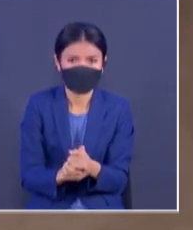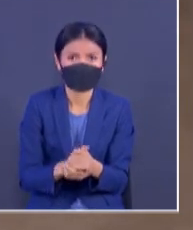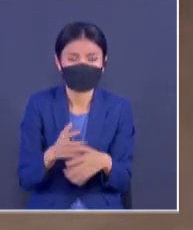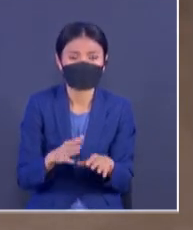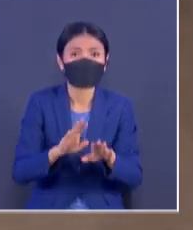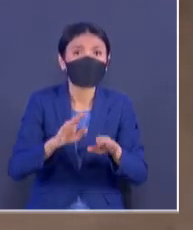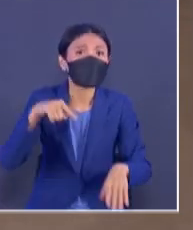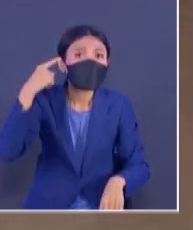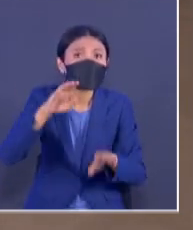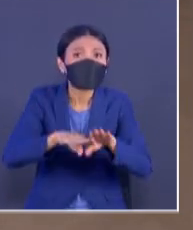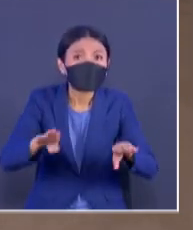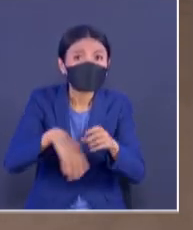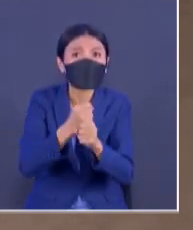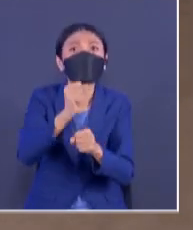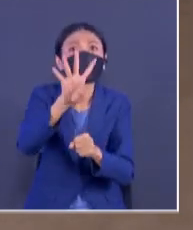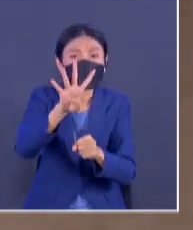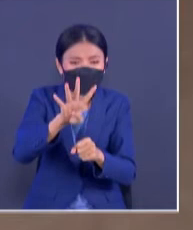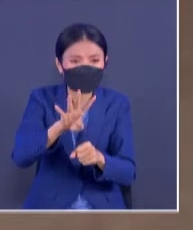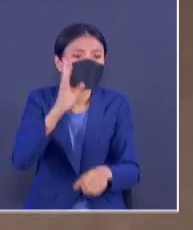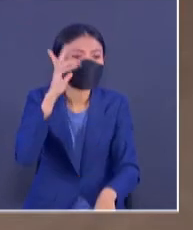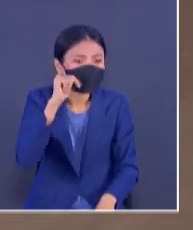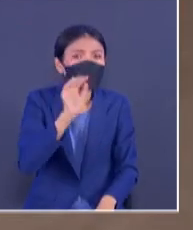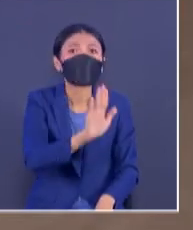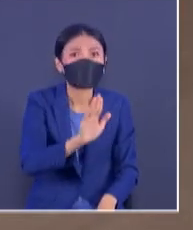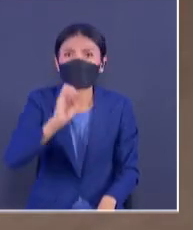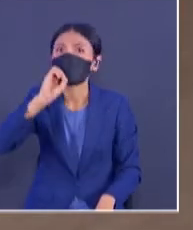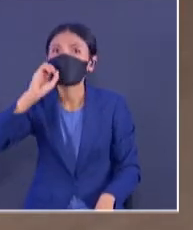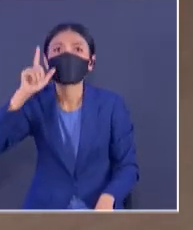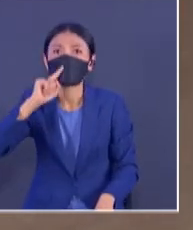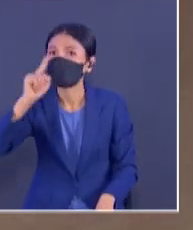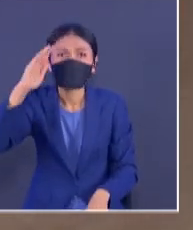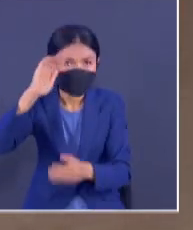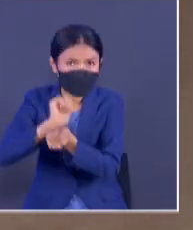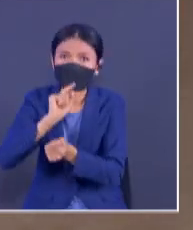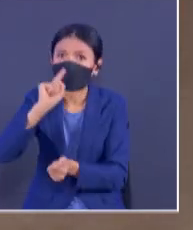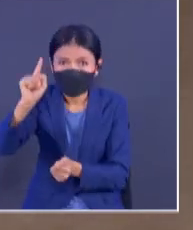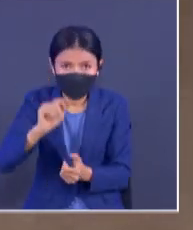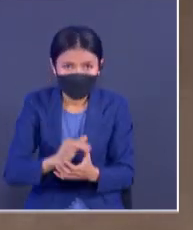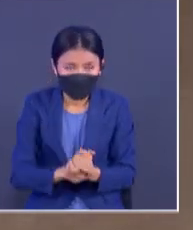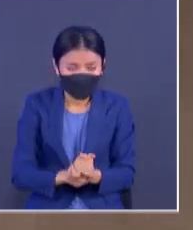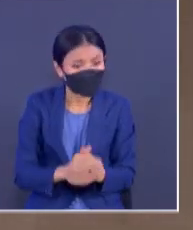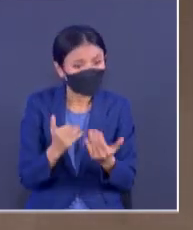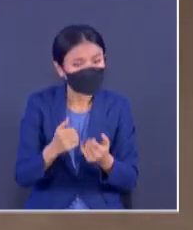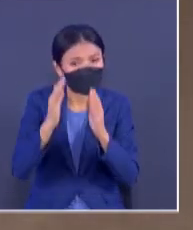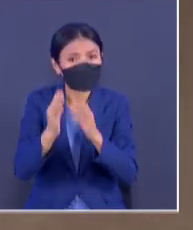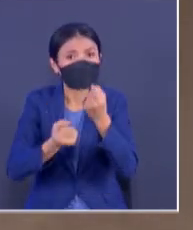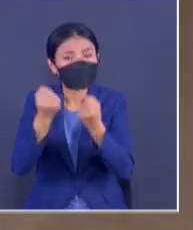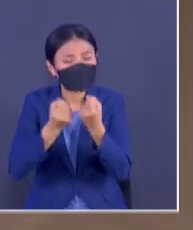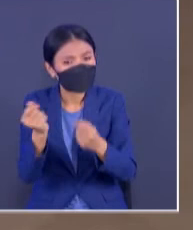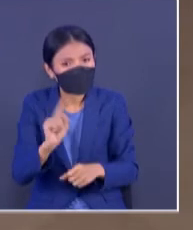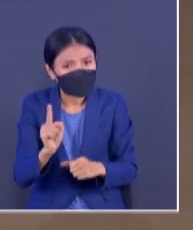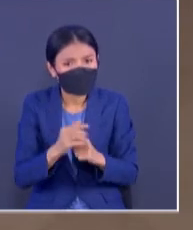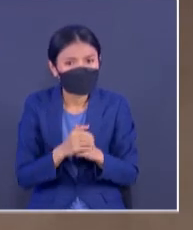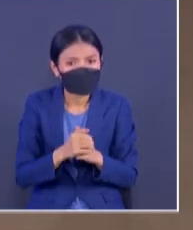อายุ 14ปีเป็น 4ปีแล้วครับหมู่คะแล้วก็ส่วนคนขับรถเป็นไงก็